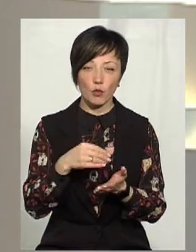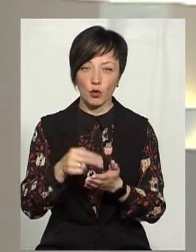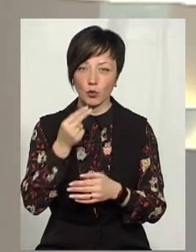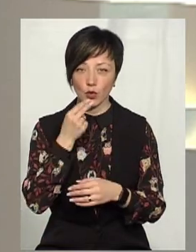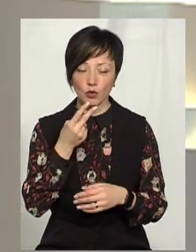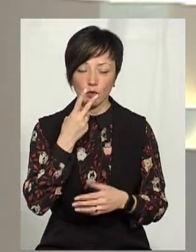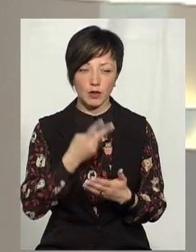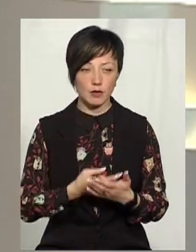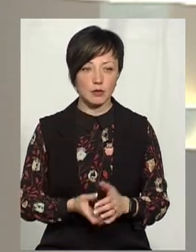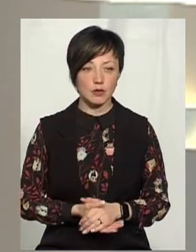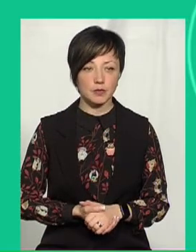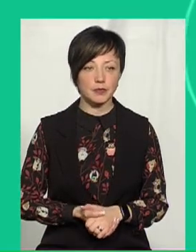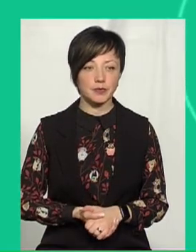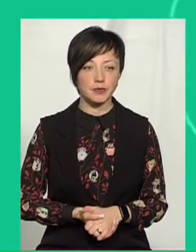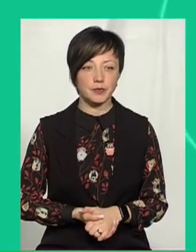продукти. Подивимося.